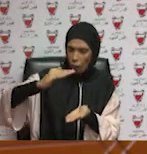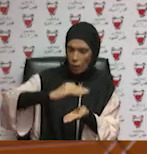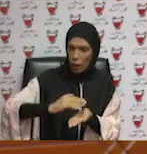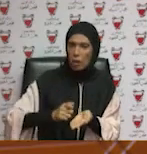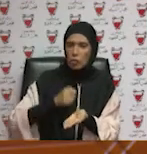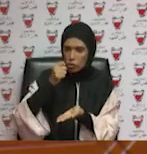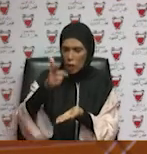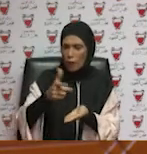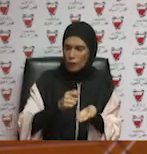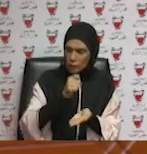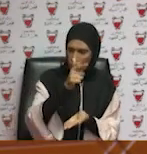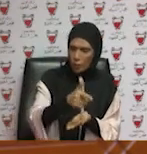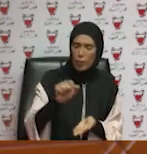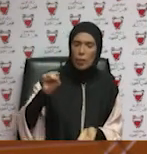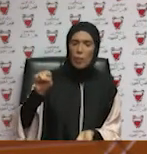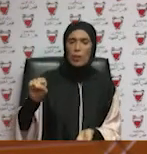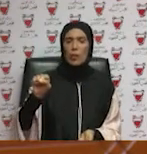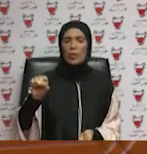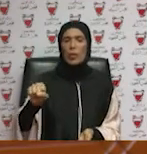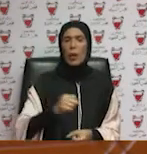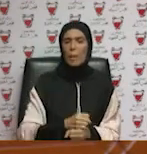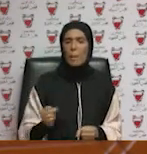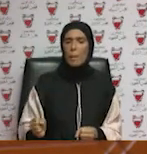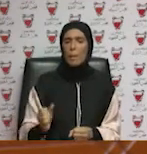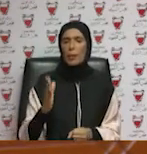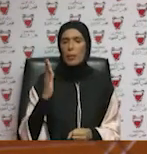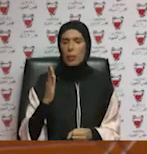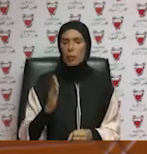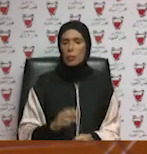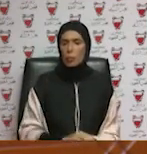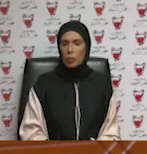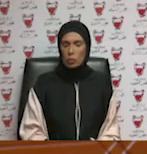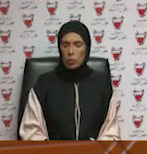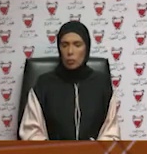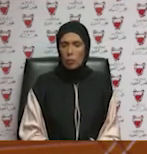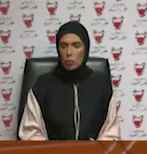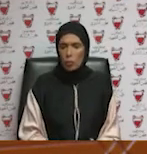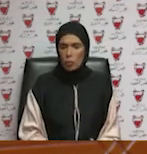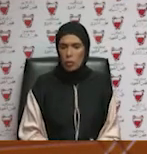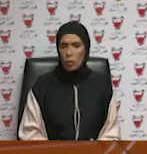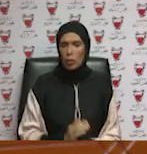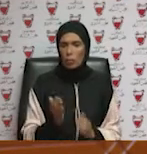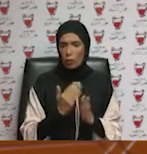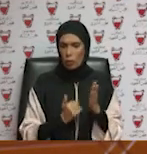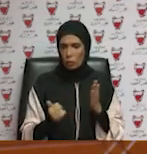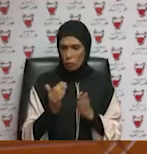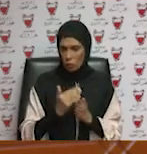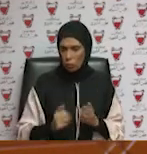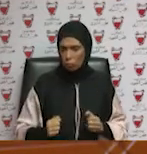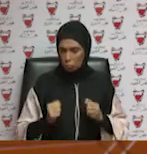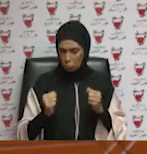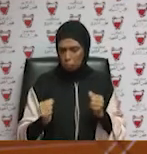ما يخصص، وبالذات ما يتعلق بمشروعات بميزانية المشروعات، لأنها تنفق في الاقتصاد الوطني وتحرك